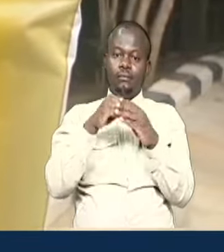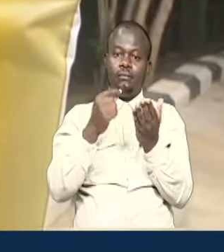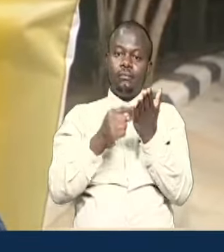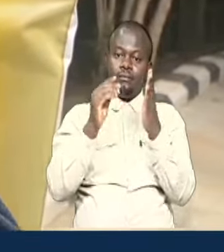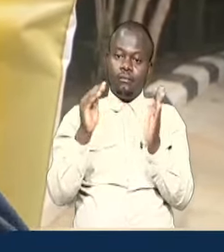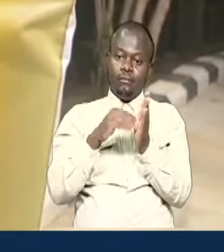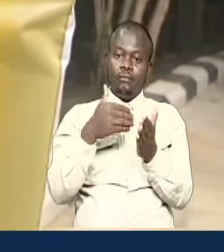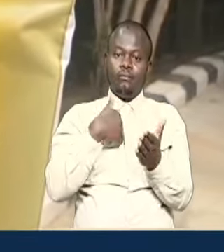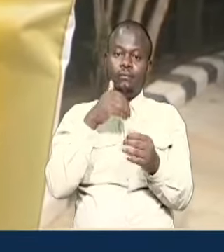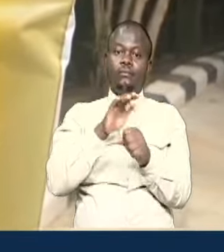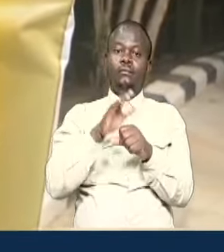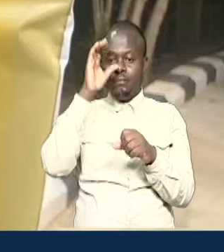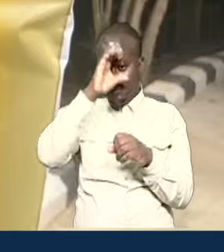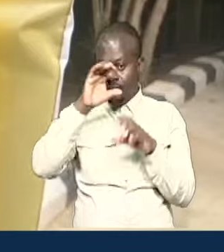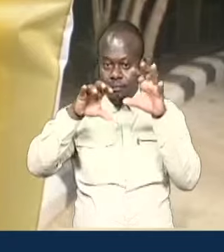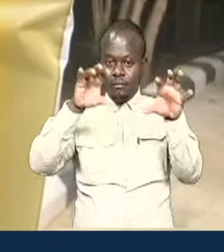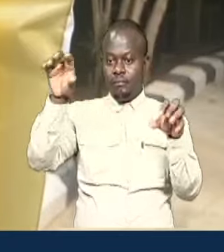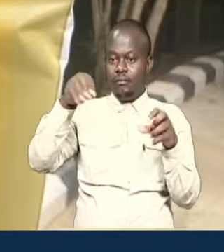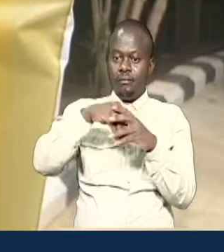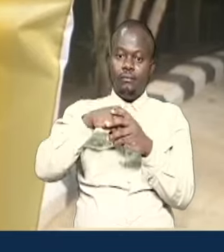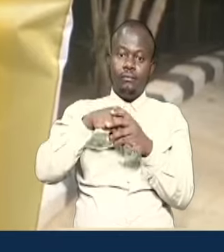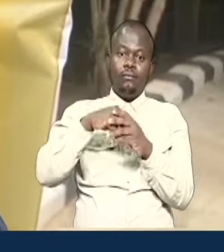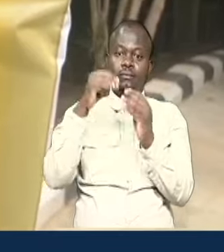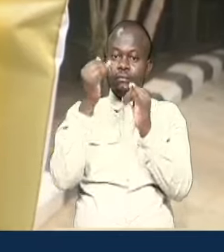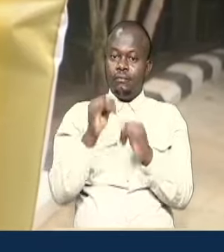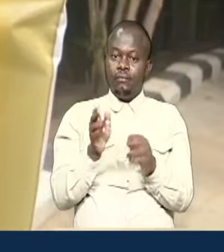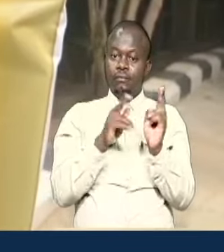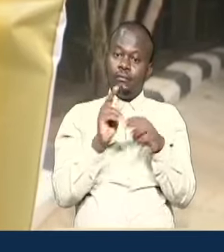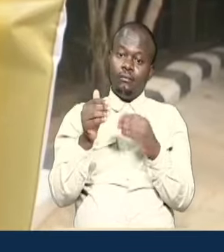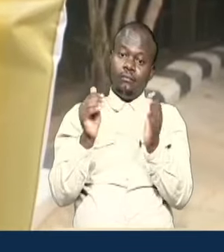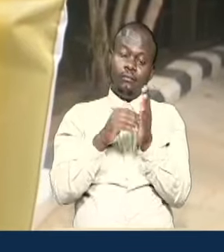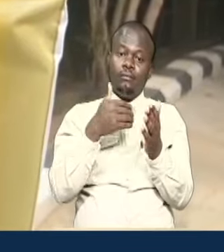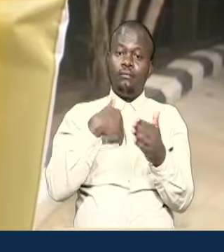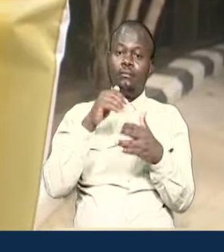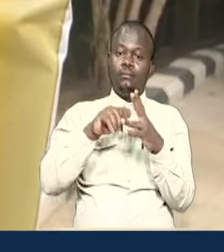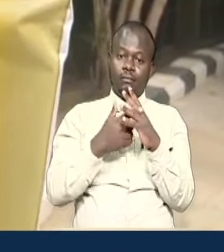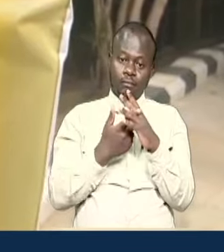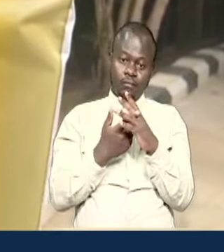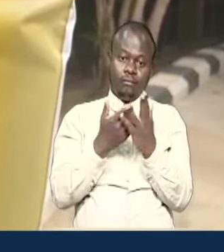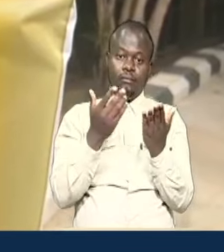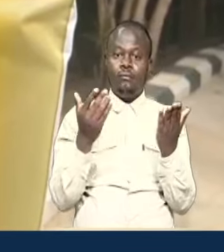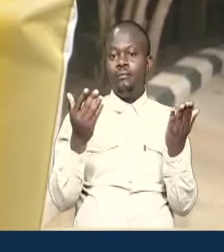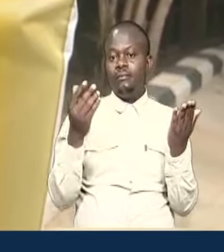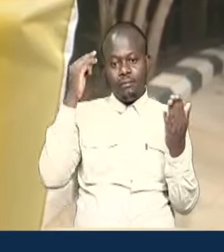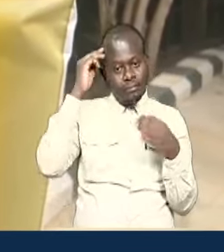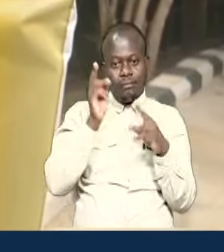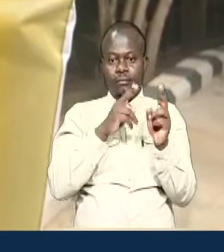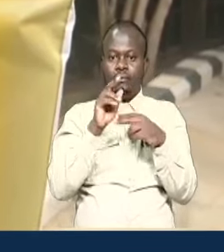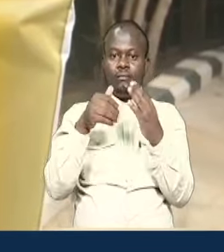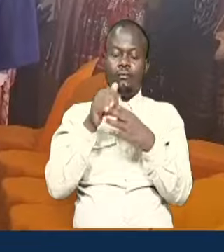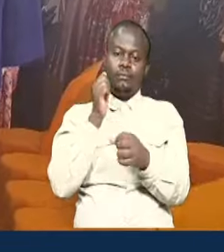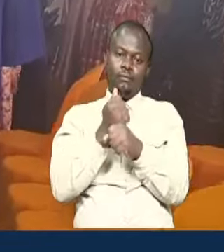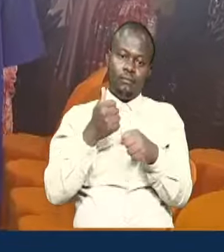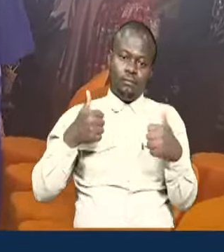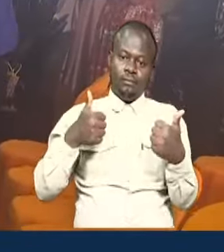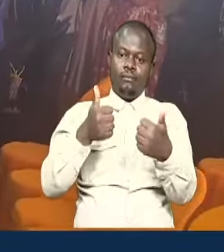na benshi abacyari kushakisha abari mu ma institutions zisanzwe, tufite na benshi batangiye kazi kabo bafite no more work bari